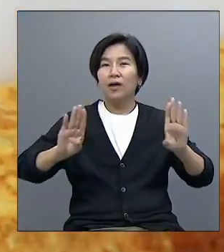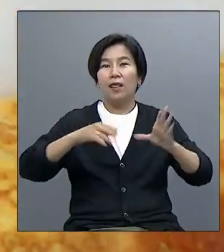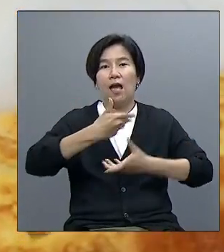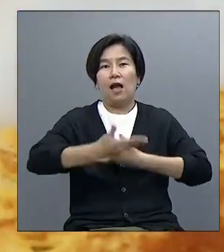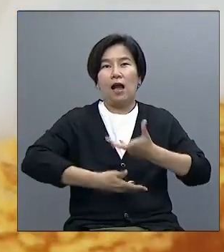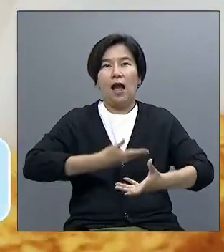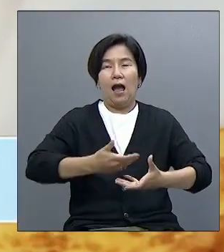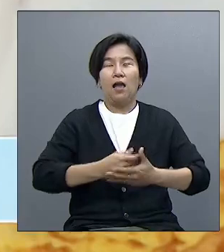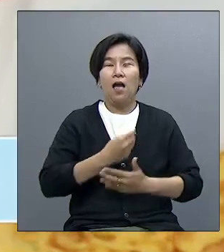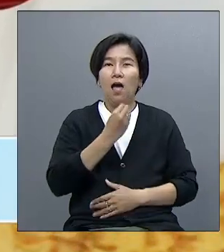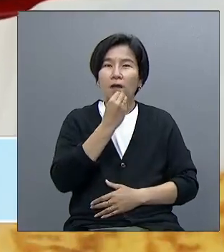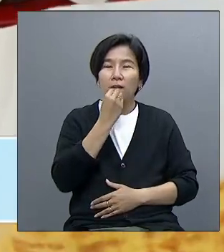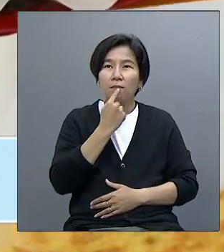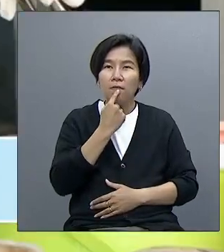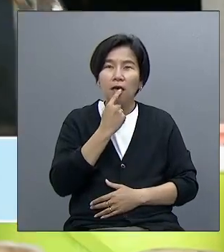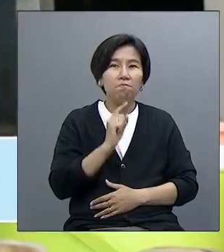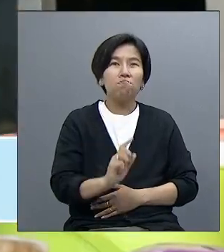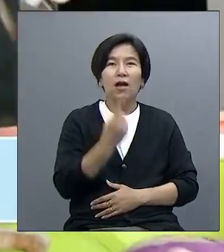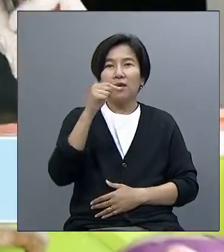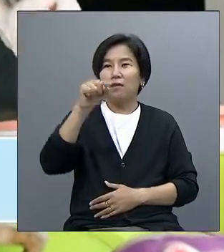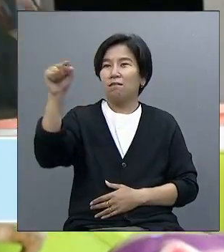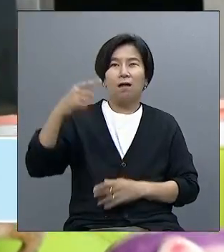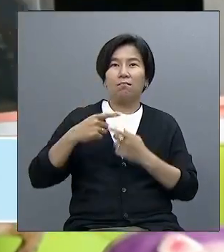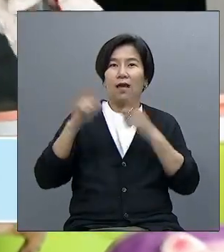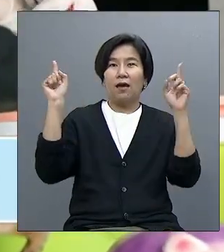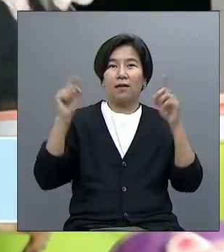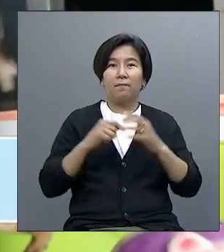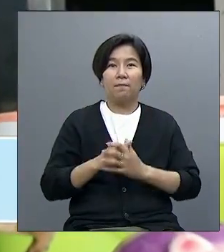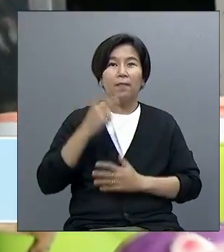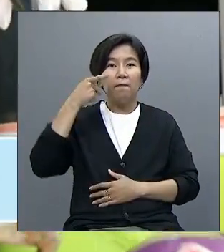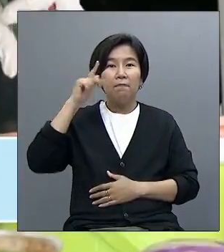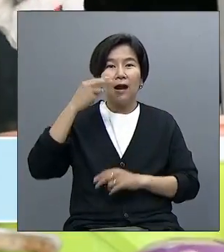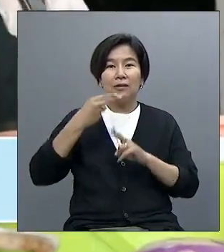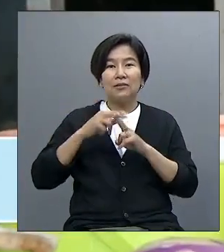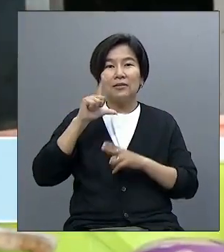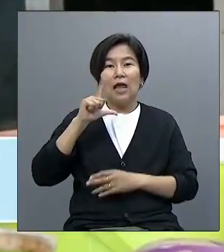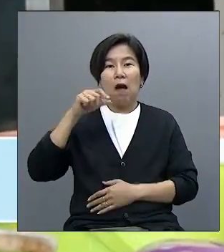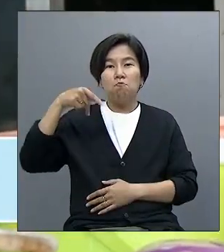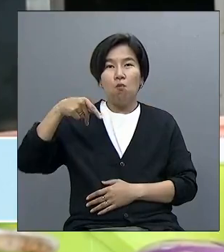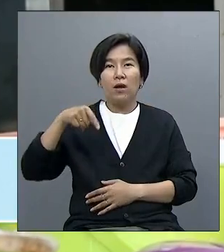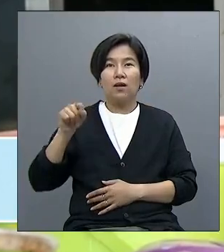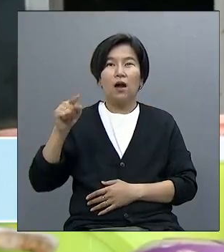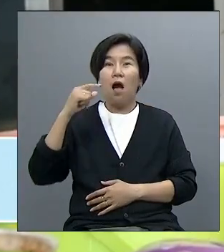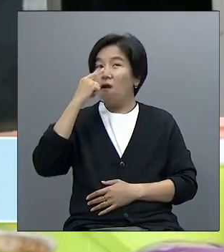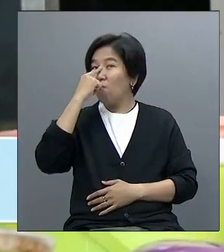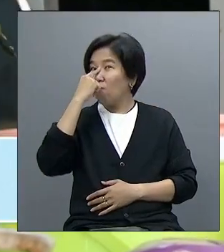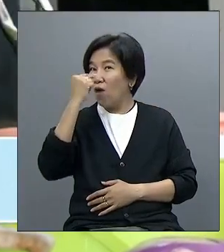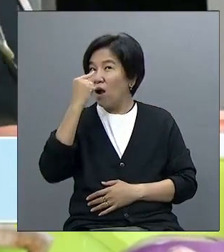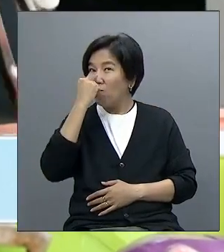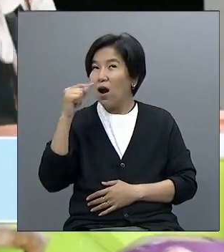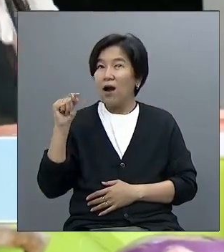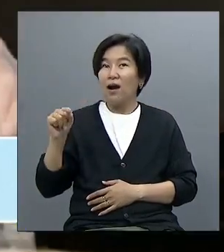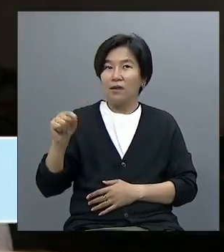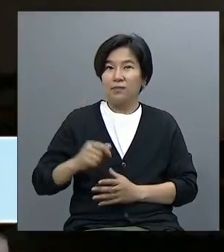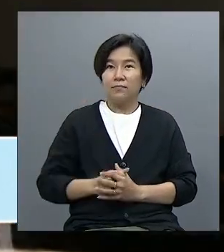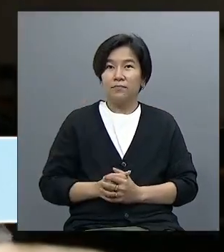อกว่ามีรสชาติแปลกใหม่ไม่เหมือนใครค่ะโดยคุณป้าลำพวนฟริกและก็คุณสามีคุณโรเจอร์ฟริกนะคะซึ่งเป็นอดี